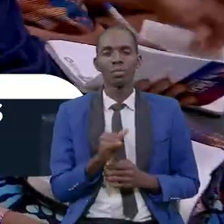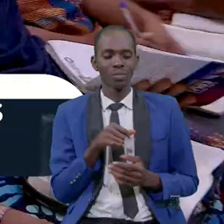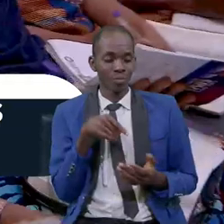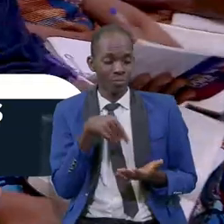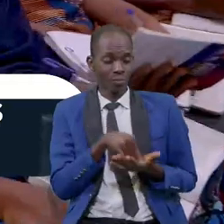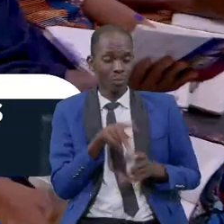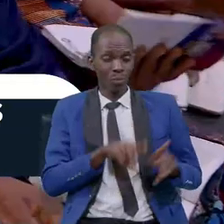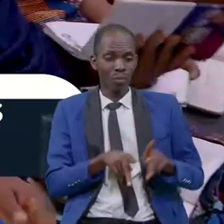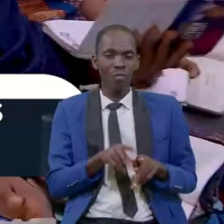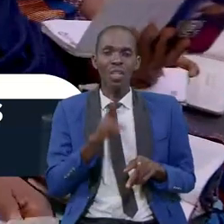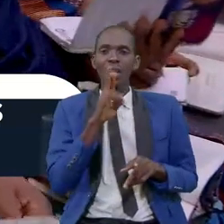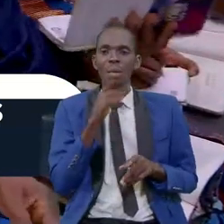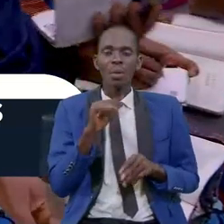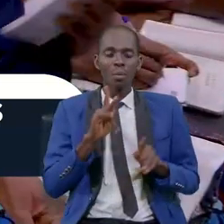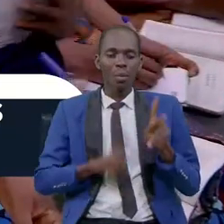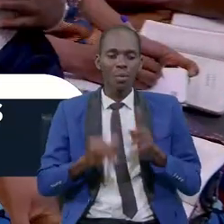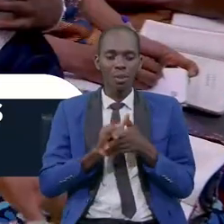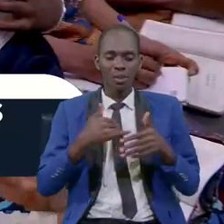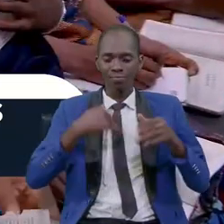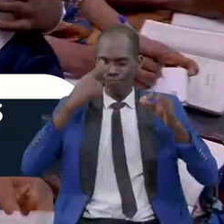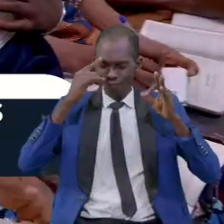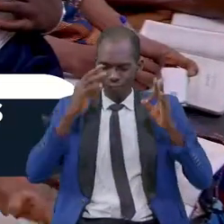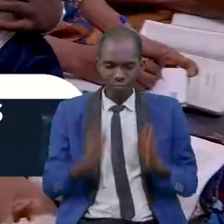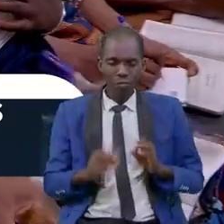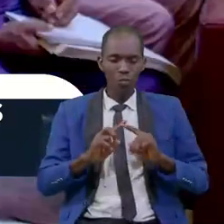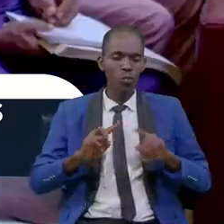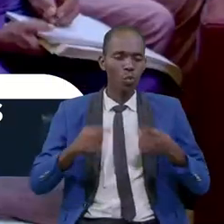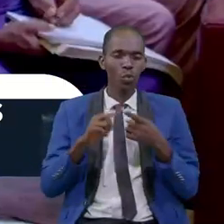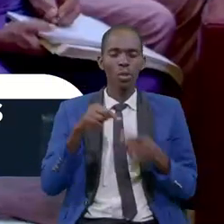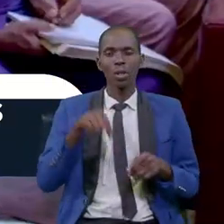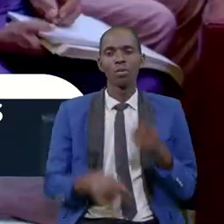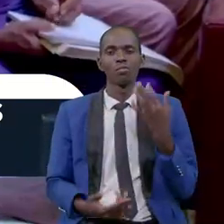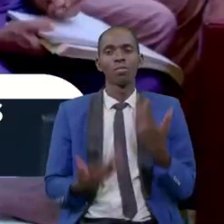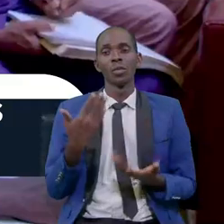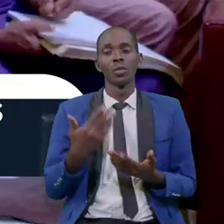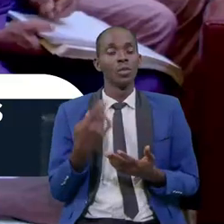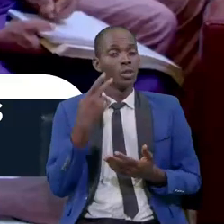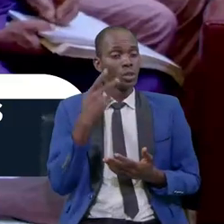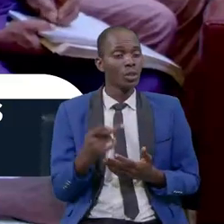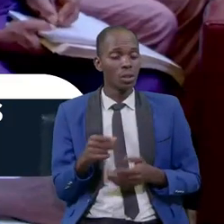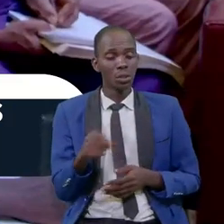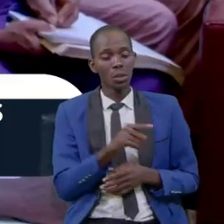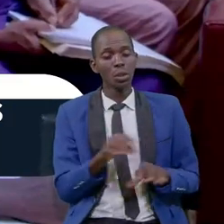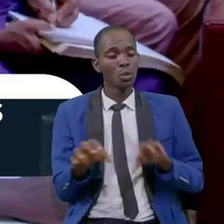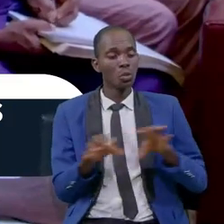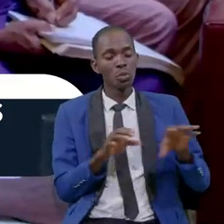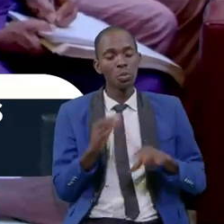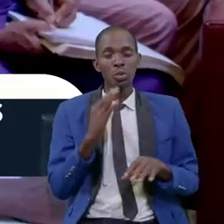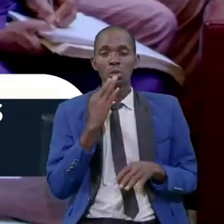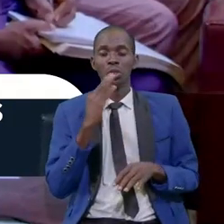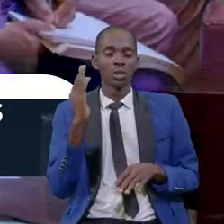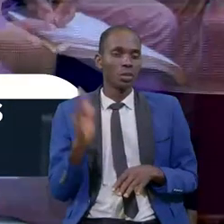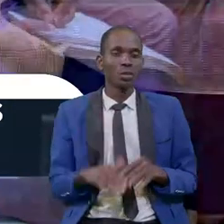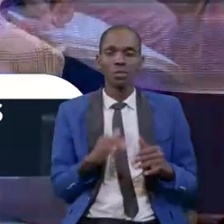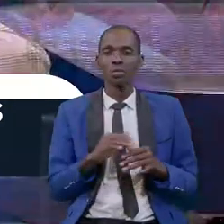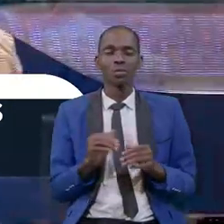Ce sont les gens résolus pour l'enfer, ils font le mal, ils sont habiles à faire le mal. Il y a des gens qui peuvent